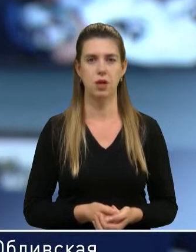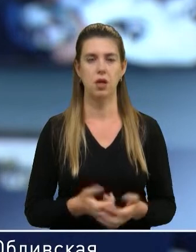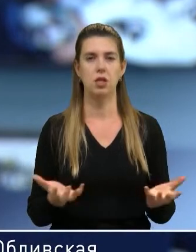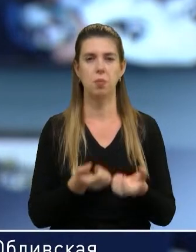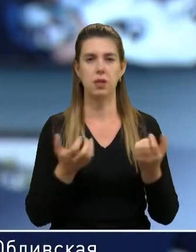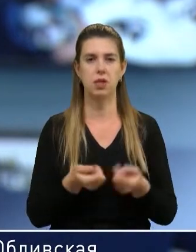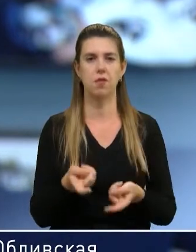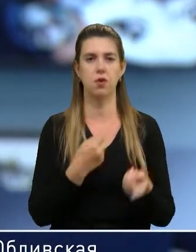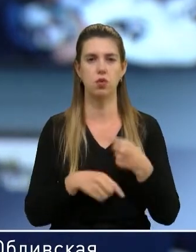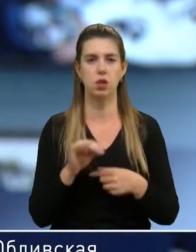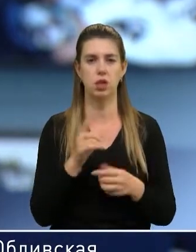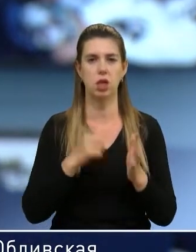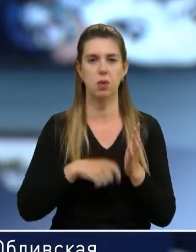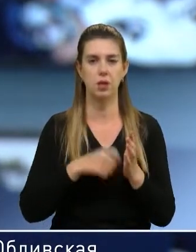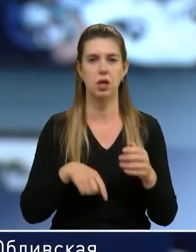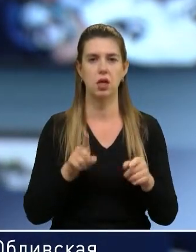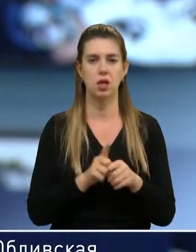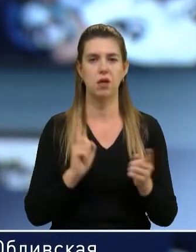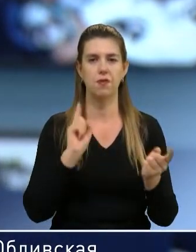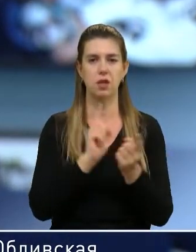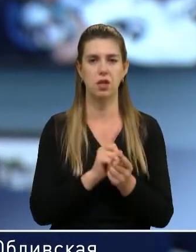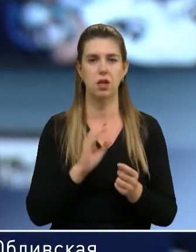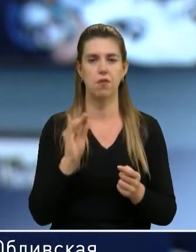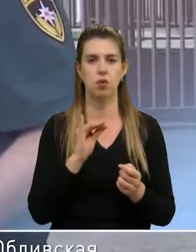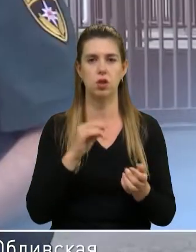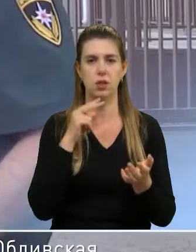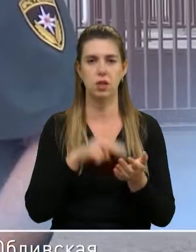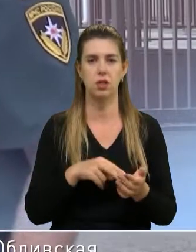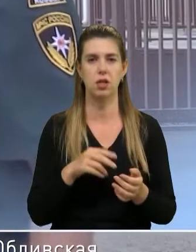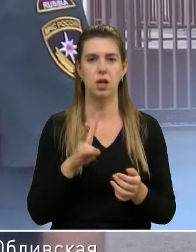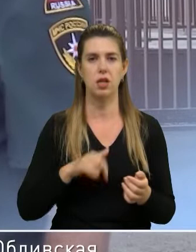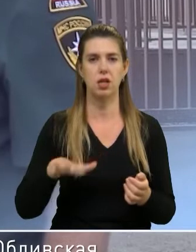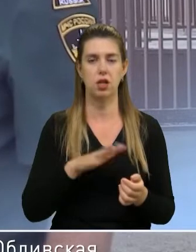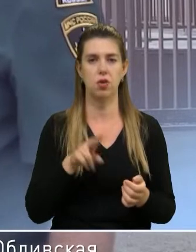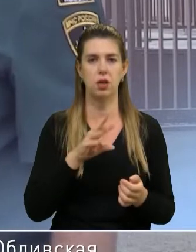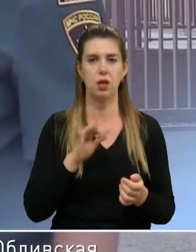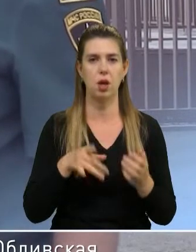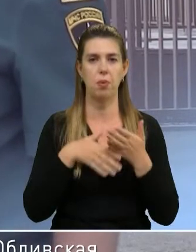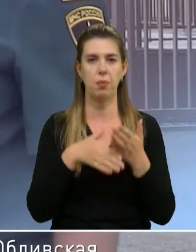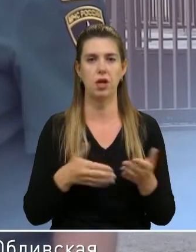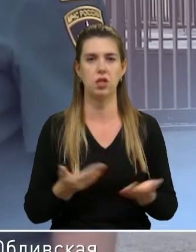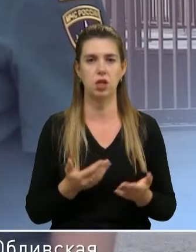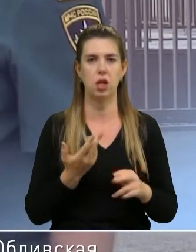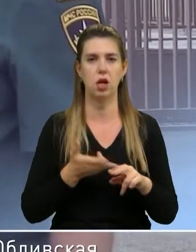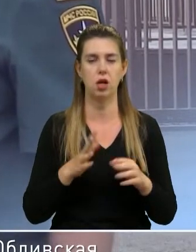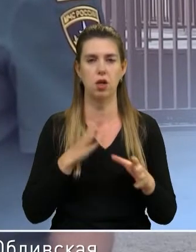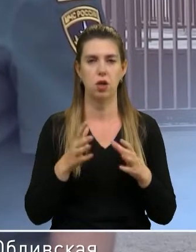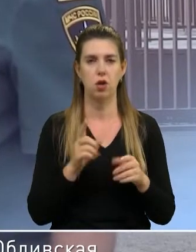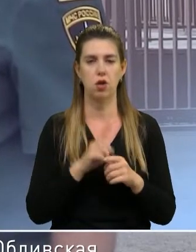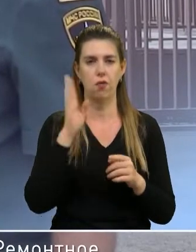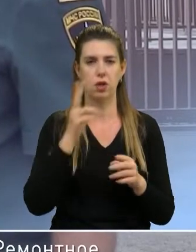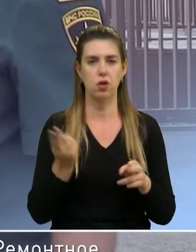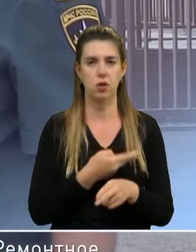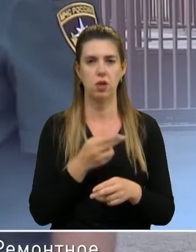Спасатели, вернувшихся из Донбасса, торжественно встретили в южной столице. На территории ДНР они помогали жителям, которые лишились